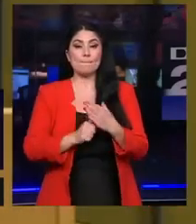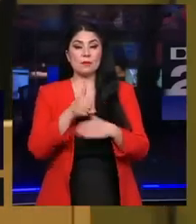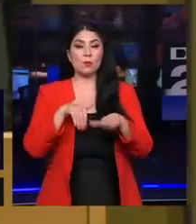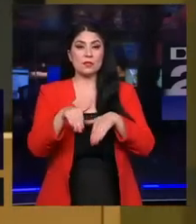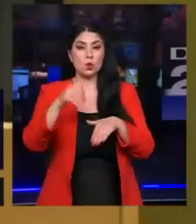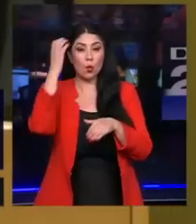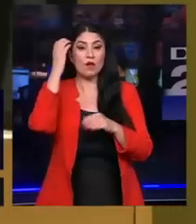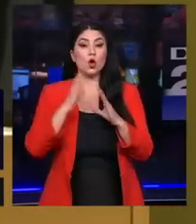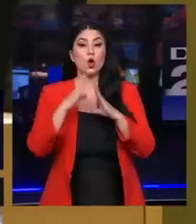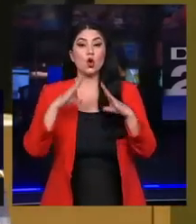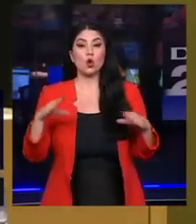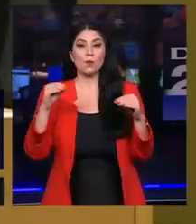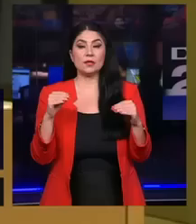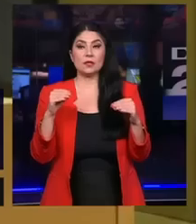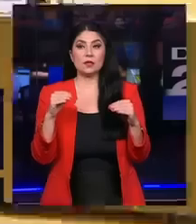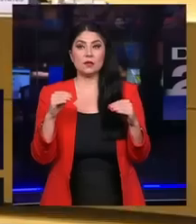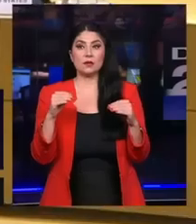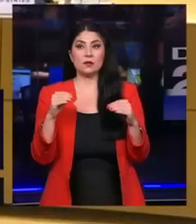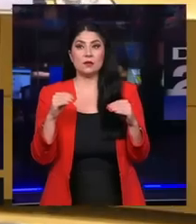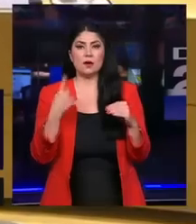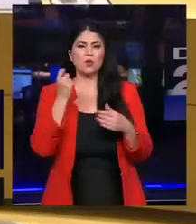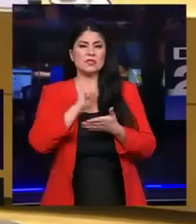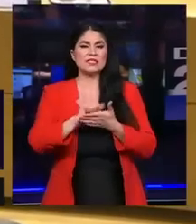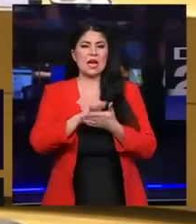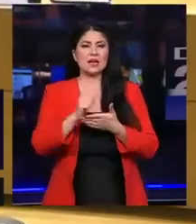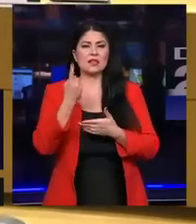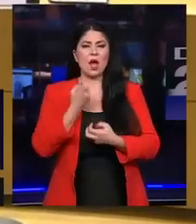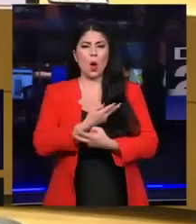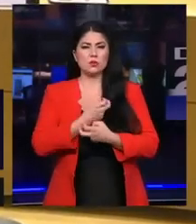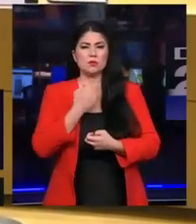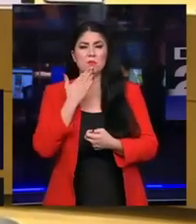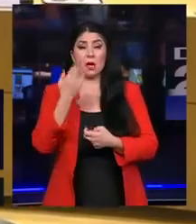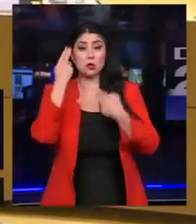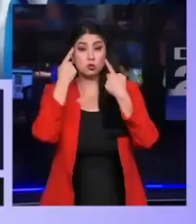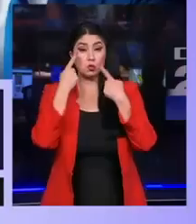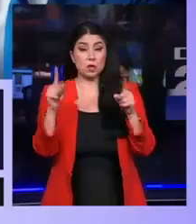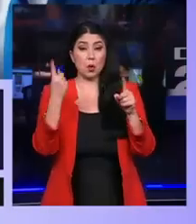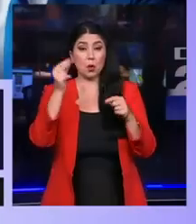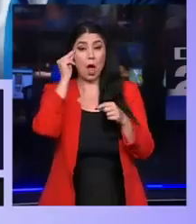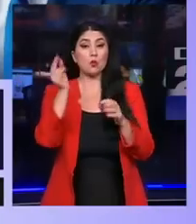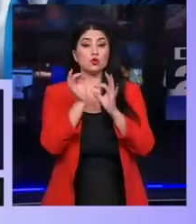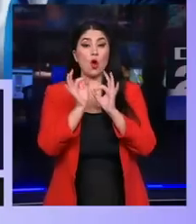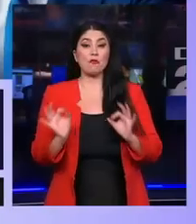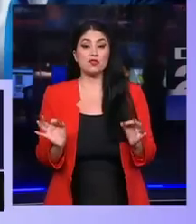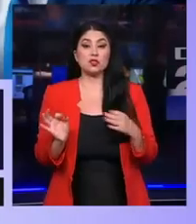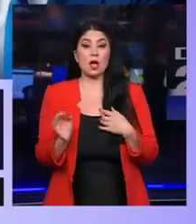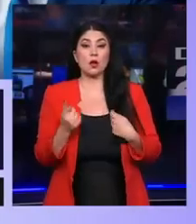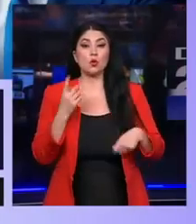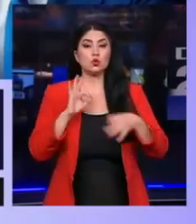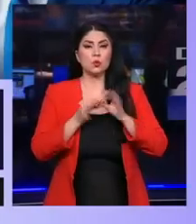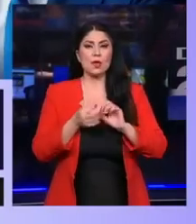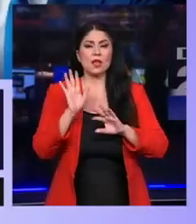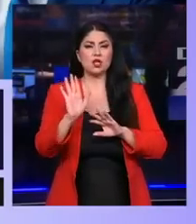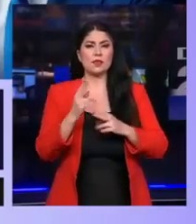prim-ministrului Guvernului României într-un ziar din Austria și mi se pare ciudat ca un anunț oficial pe o temă atât